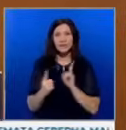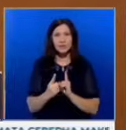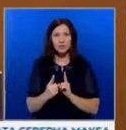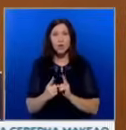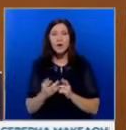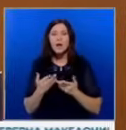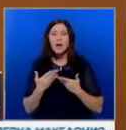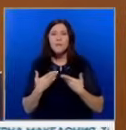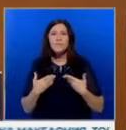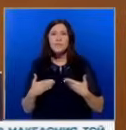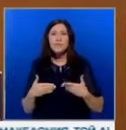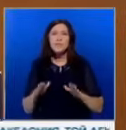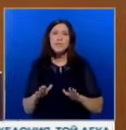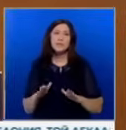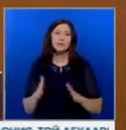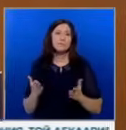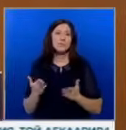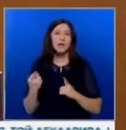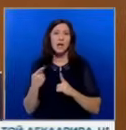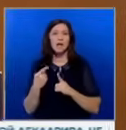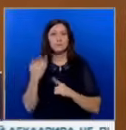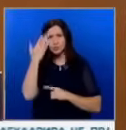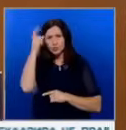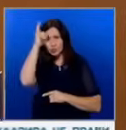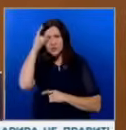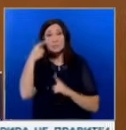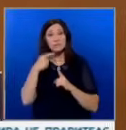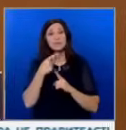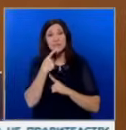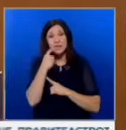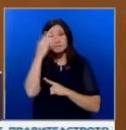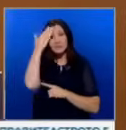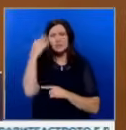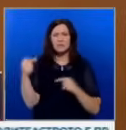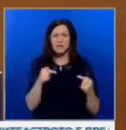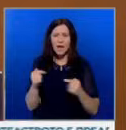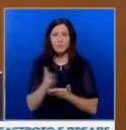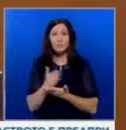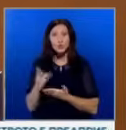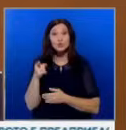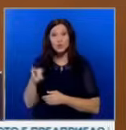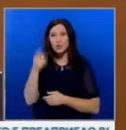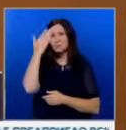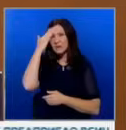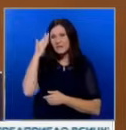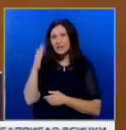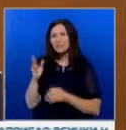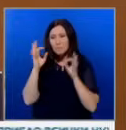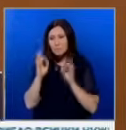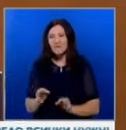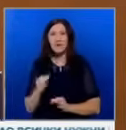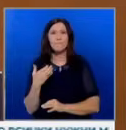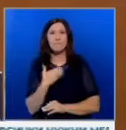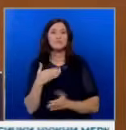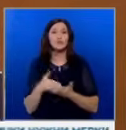сме към справедливостта. Те се карат помежду си, но тук справедливият, тук правят е Пеевски, защото